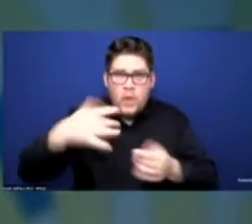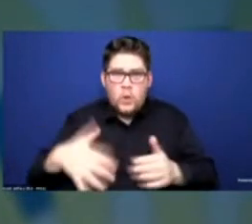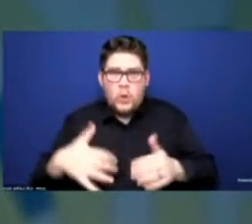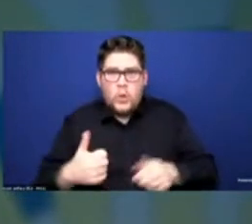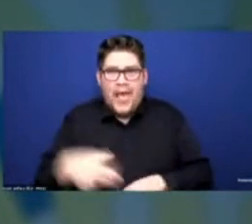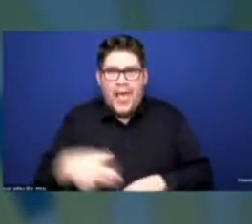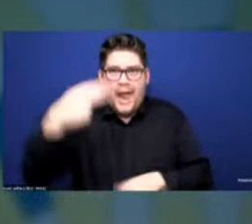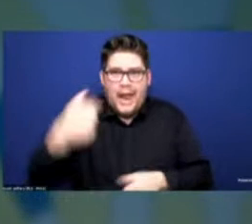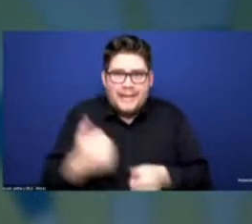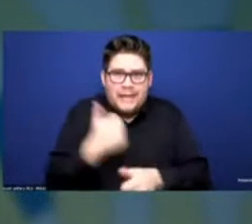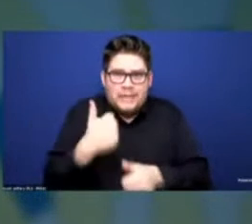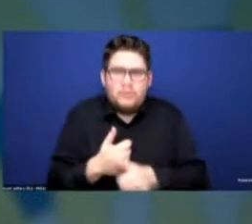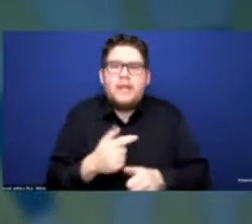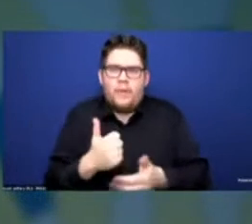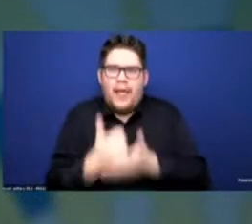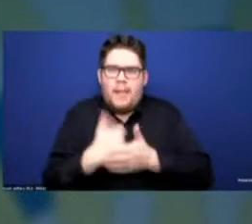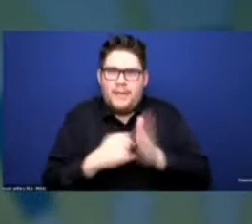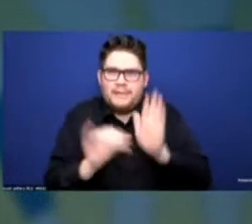因